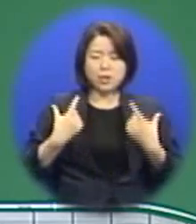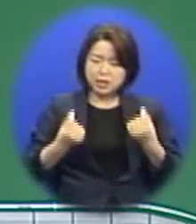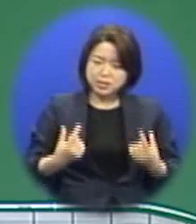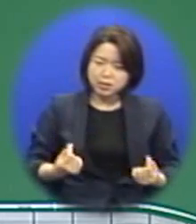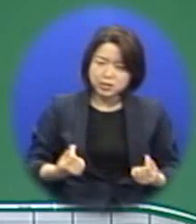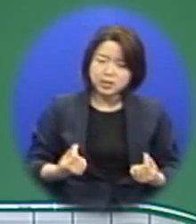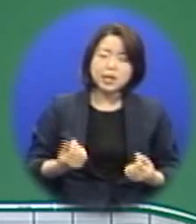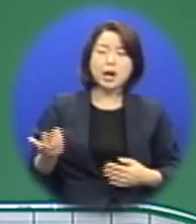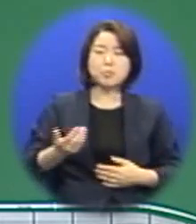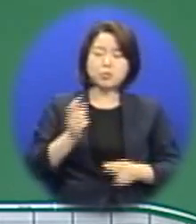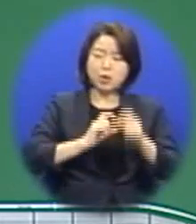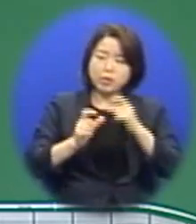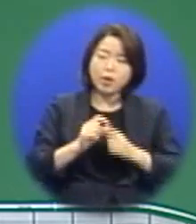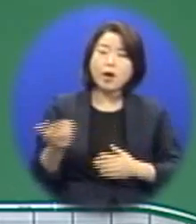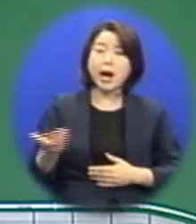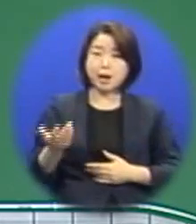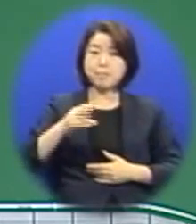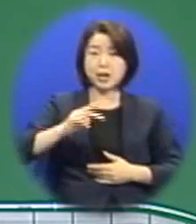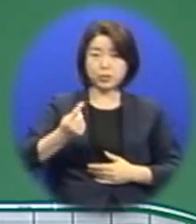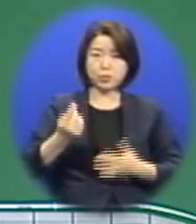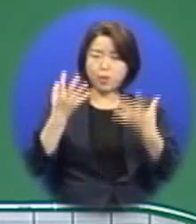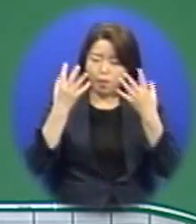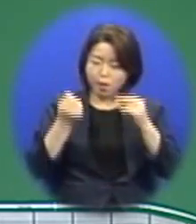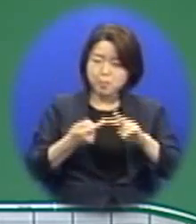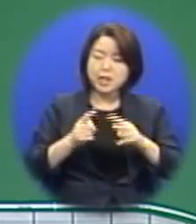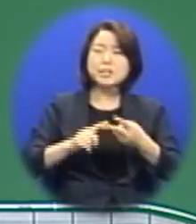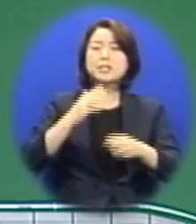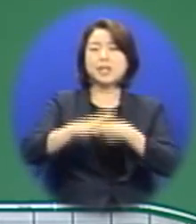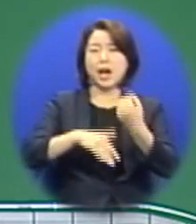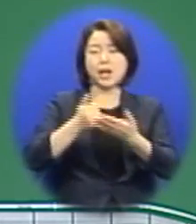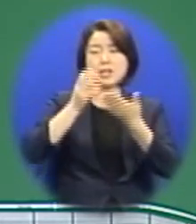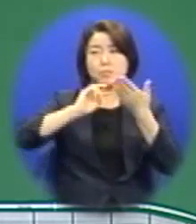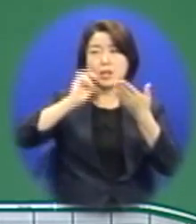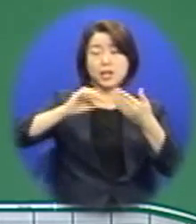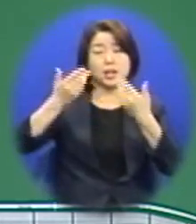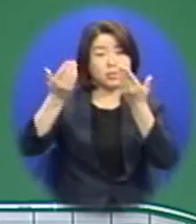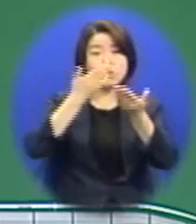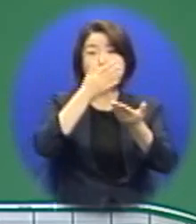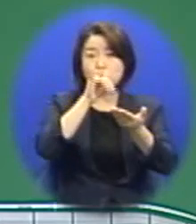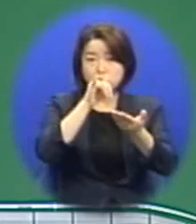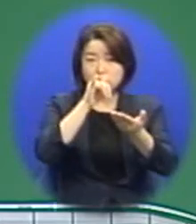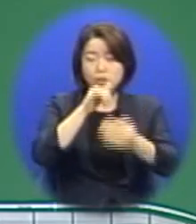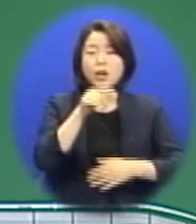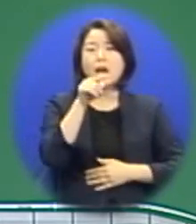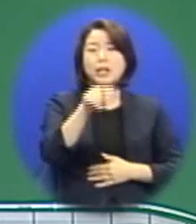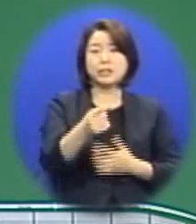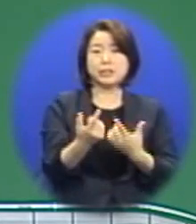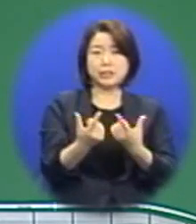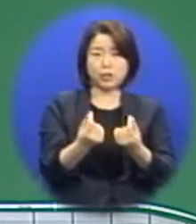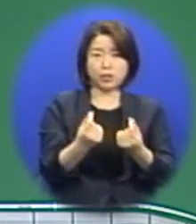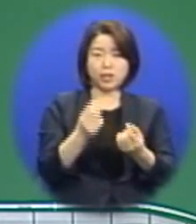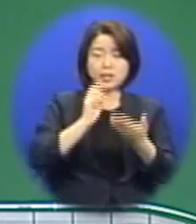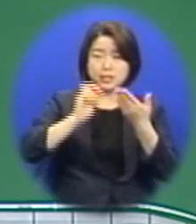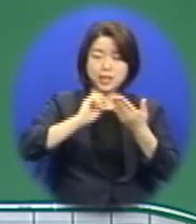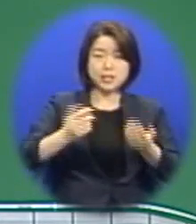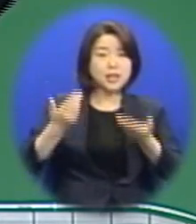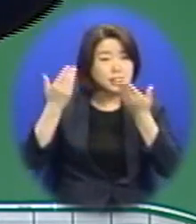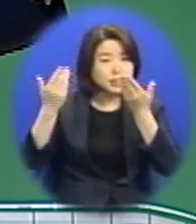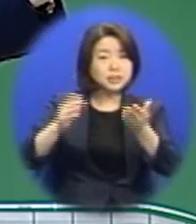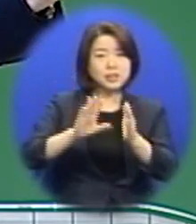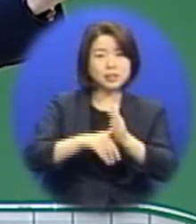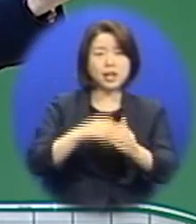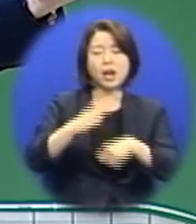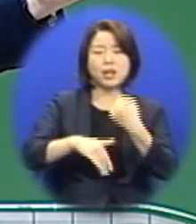더 아파도 얼마든지 하나님을 찬양할 수 있다는 걸. 그리고 그렇게 찬양할 때 하나님이